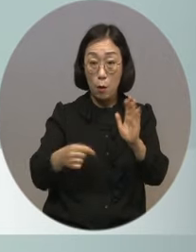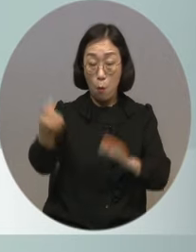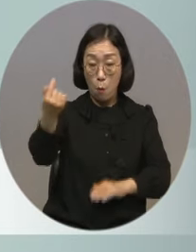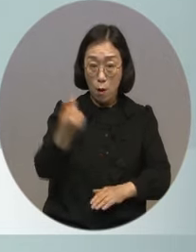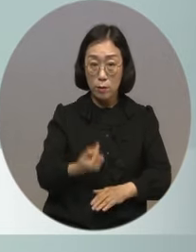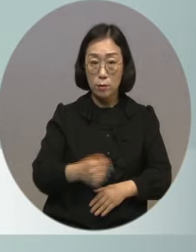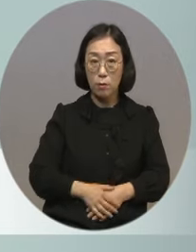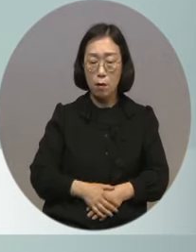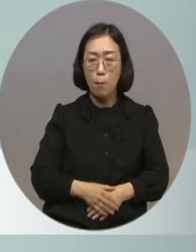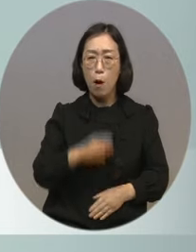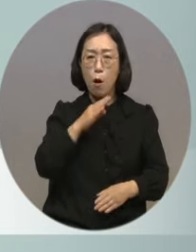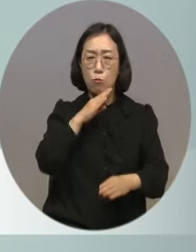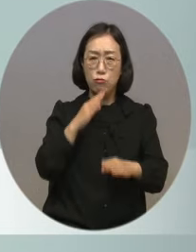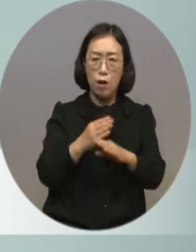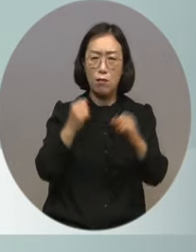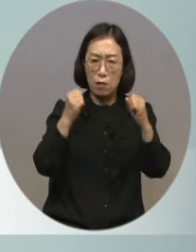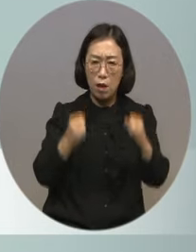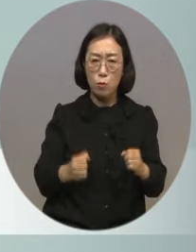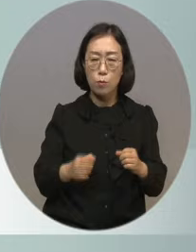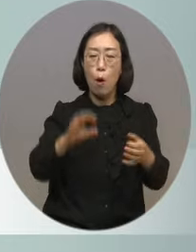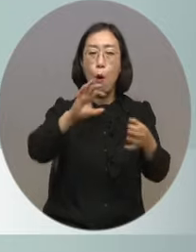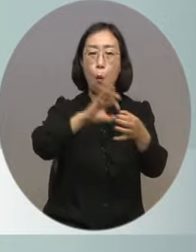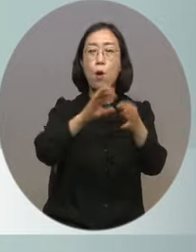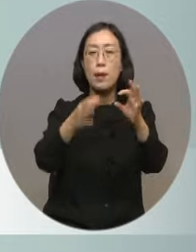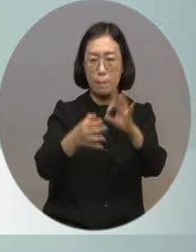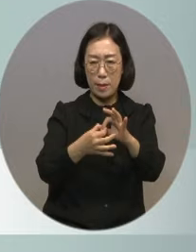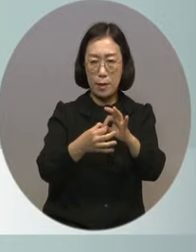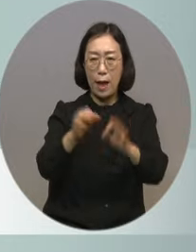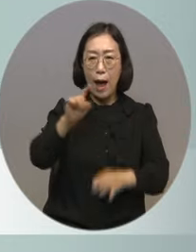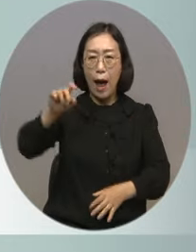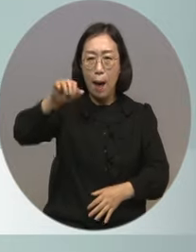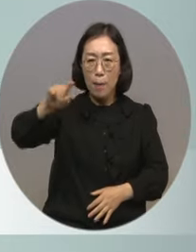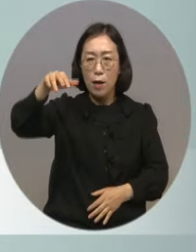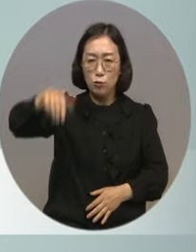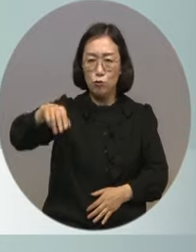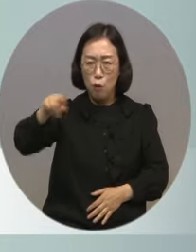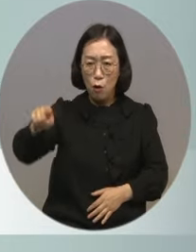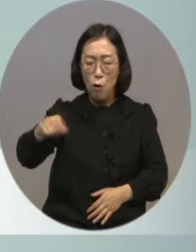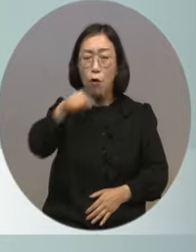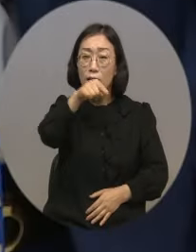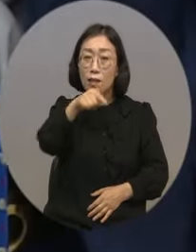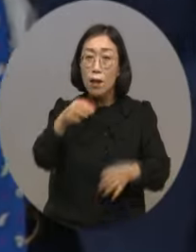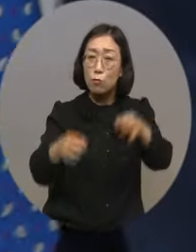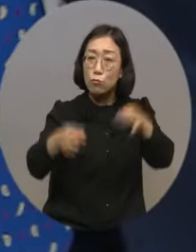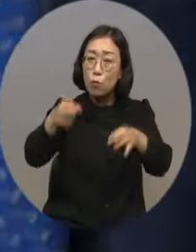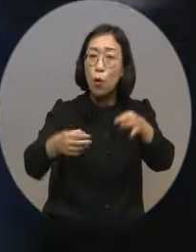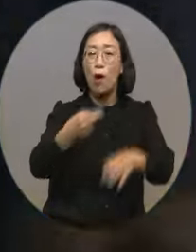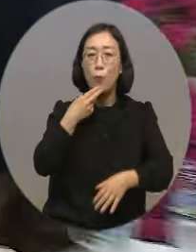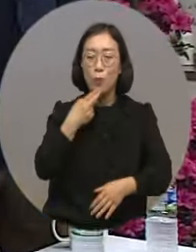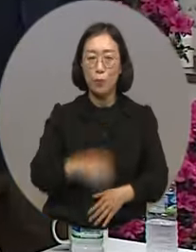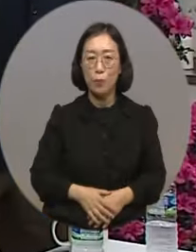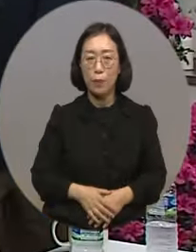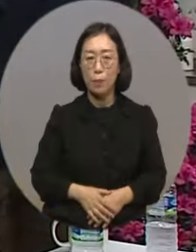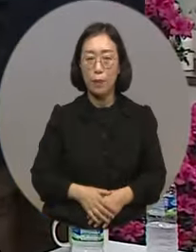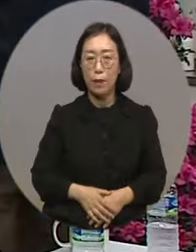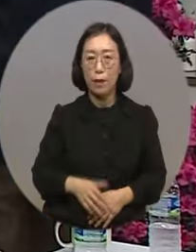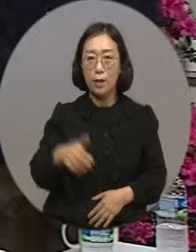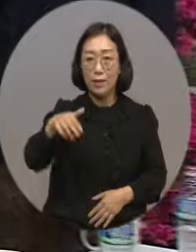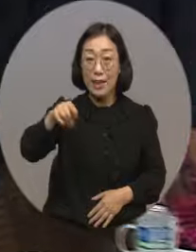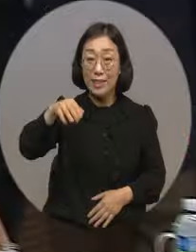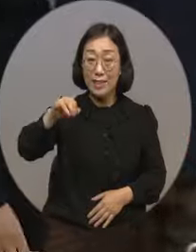계속 있었다면은 아마 올림픽, 아마추어 선수 생활을 한다거나 프로가 없거든요. 최현미와